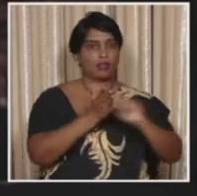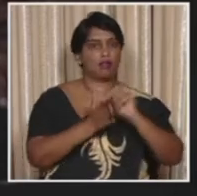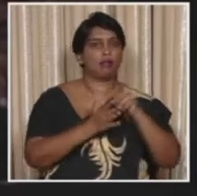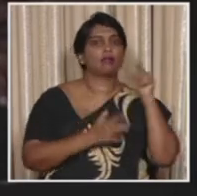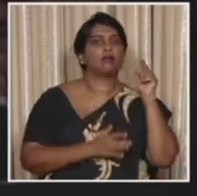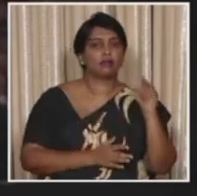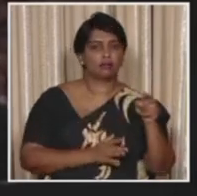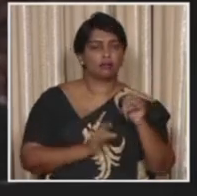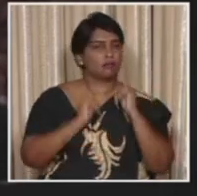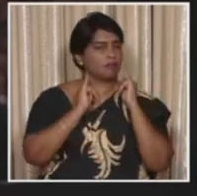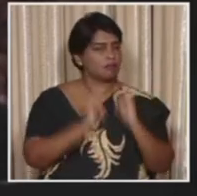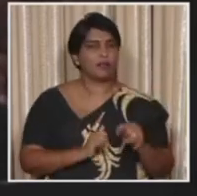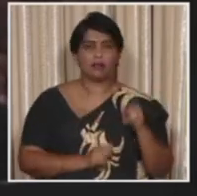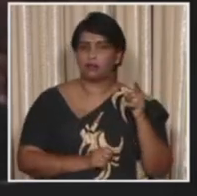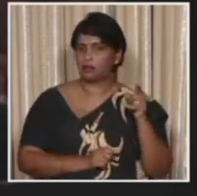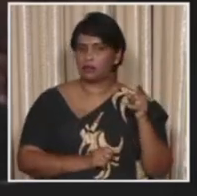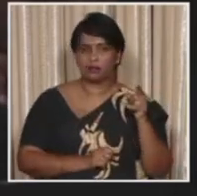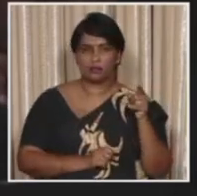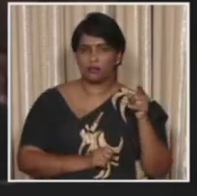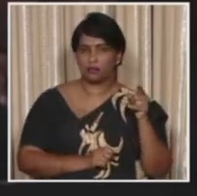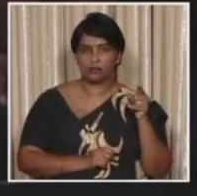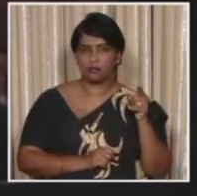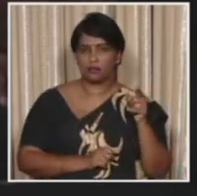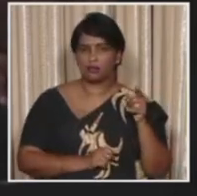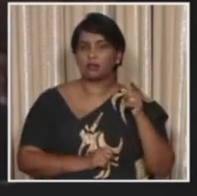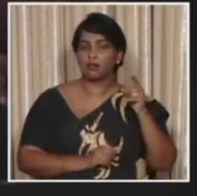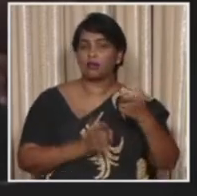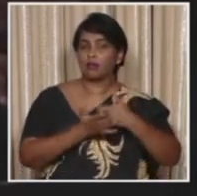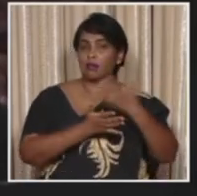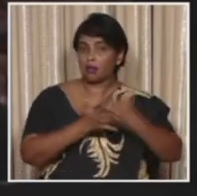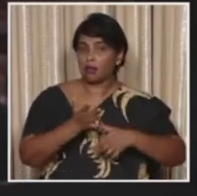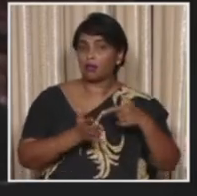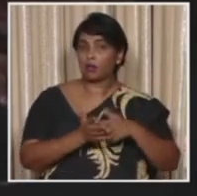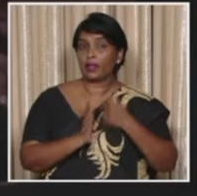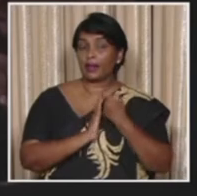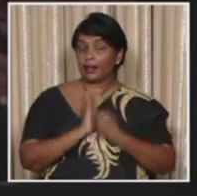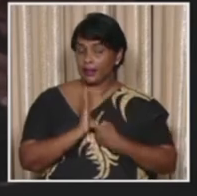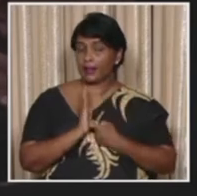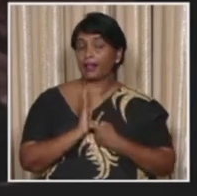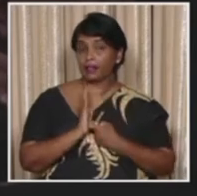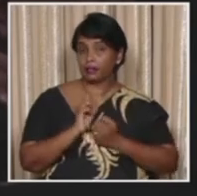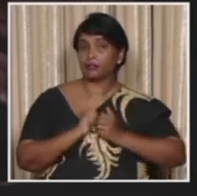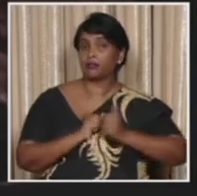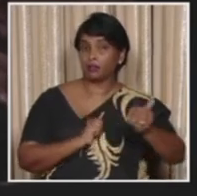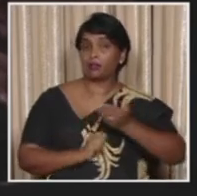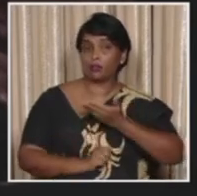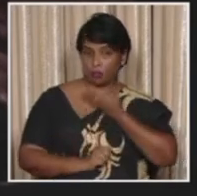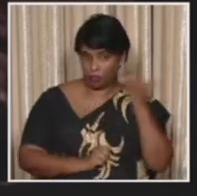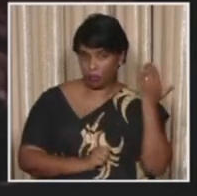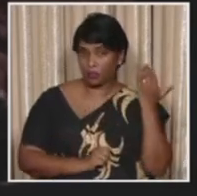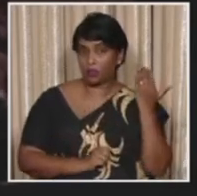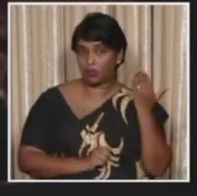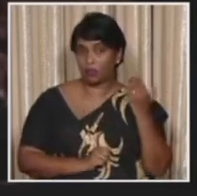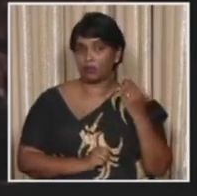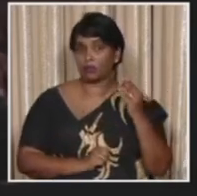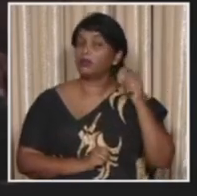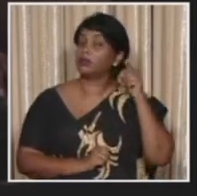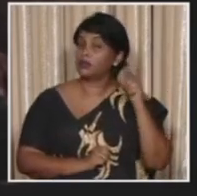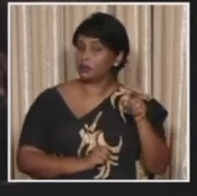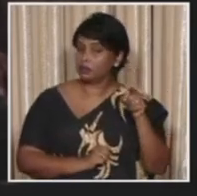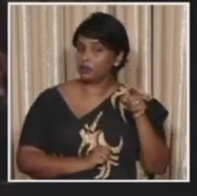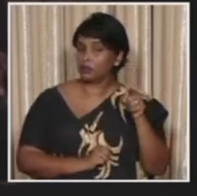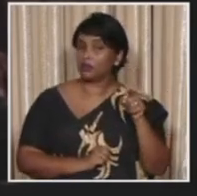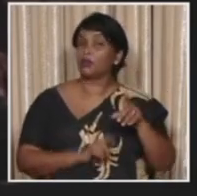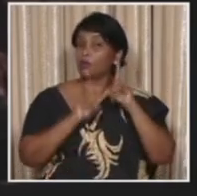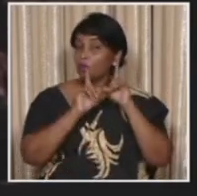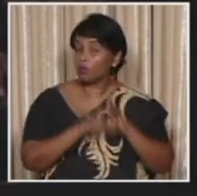anah barapat lagraan naya. Me ansar dekra kian niti itu dia gini anu puluang. Itu agar kata anah agar tu mani.